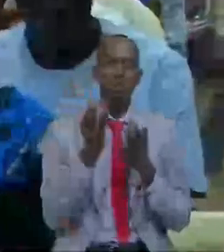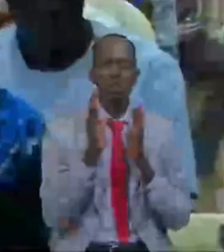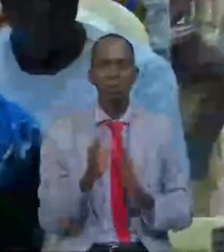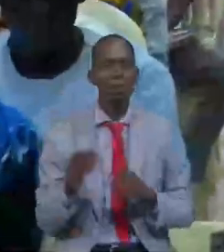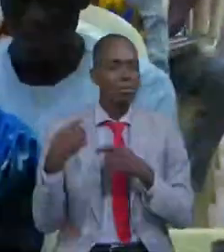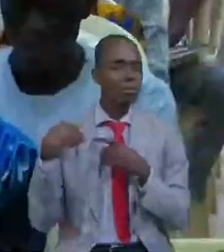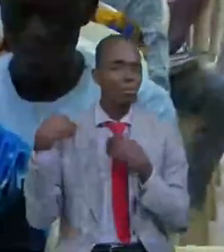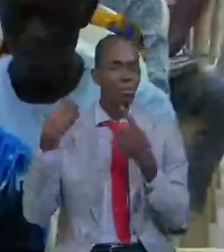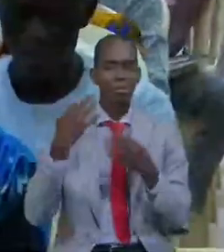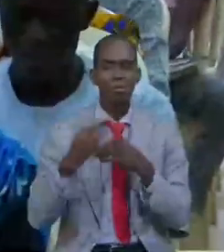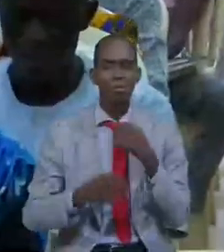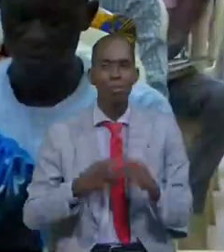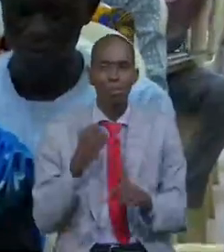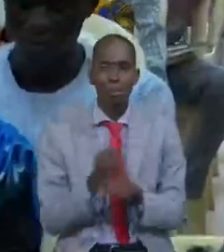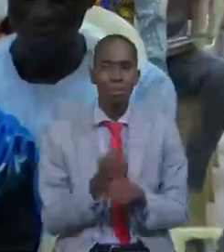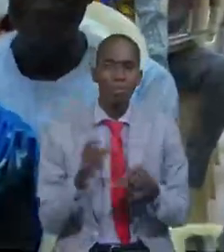il prie.